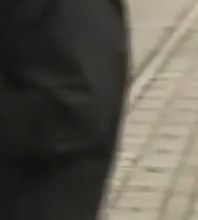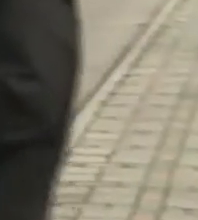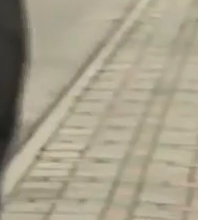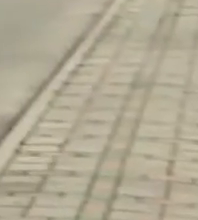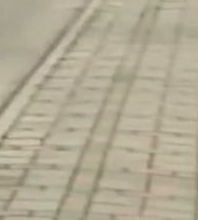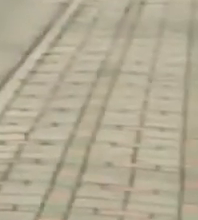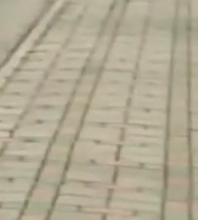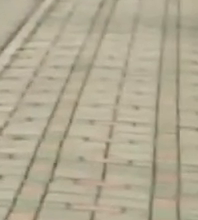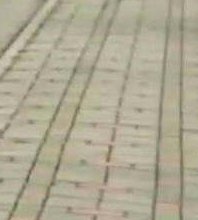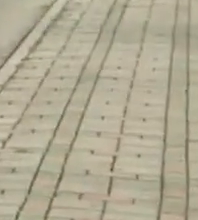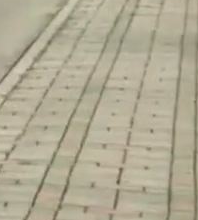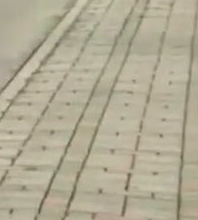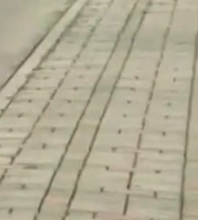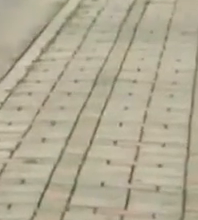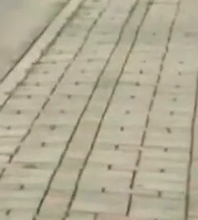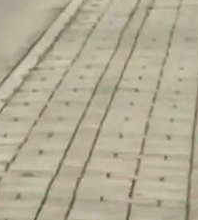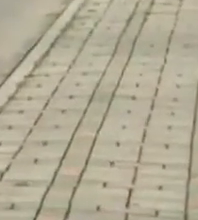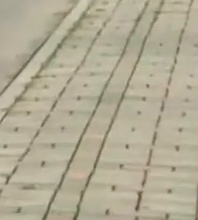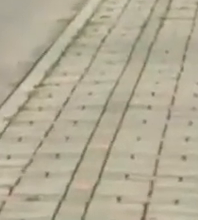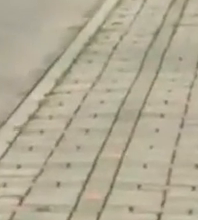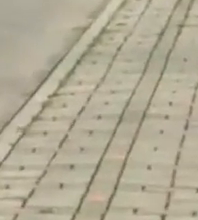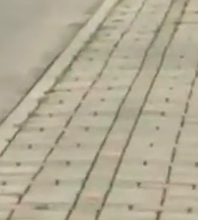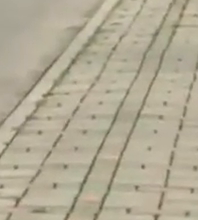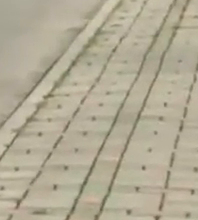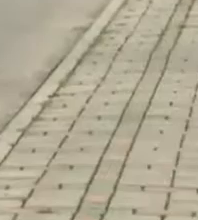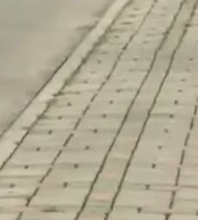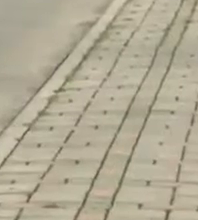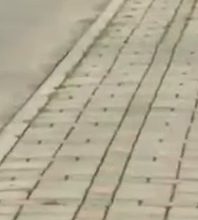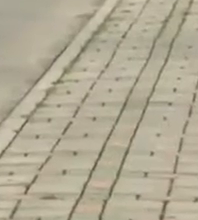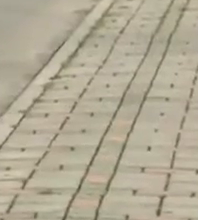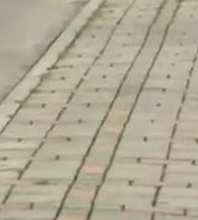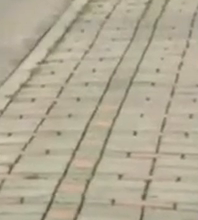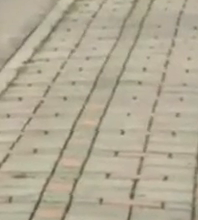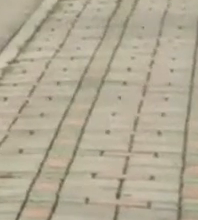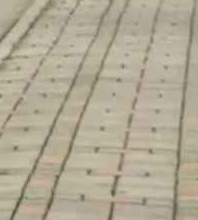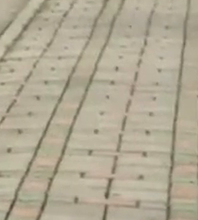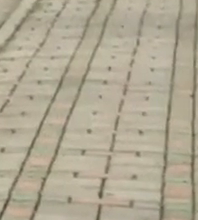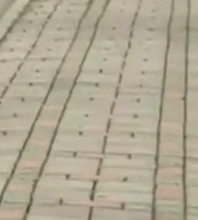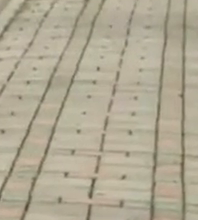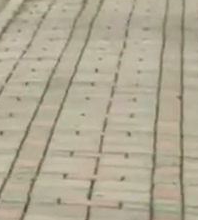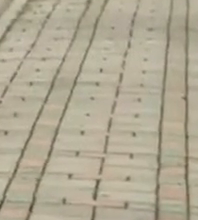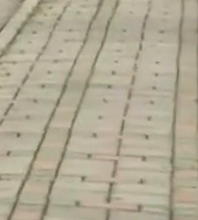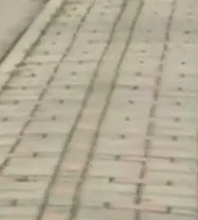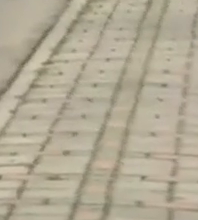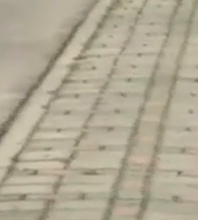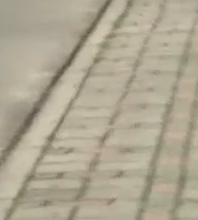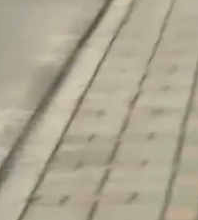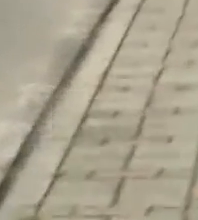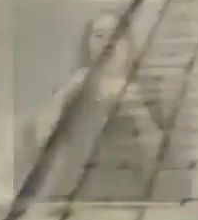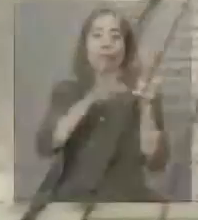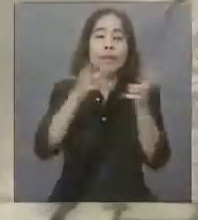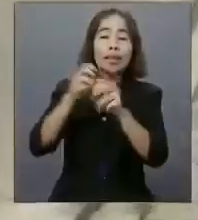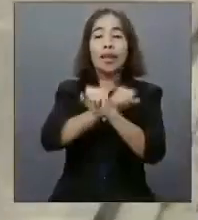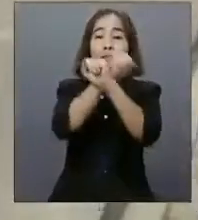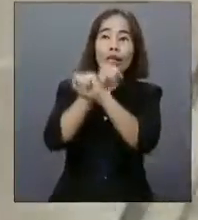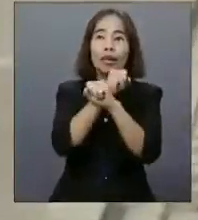ของดิฉันก็คือจุดที่เคยถูกลอบวางระเบิดขณะนี้ยังคงกันพื้นที่และซ่อมแซมนะคะขณะเดียวกันมาตรการรักษาความปลอดภัยของห้างส